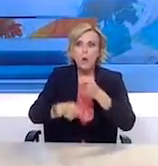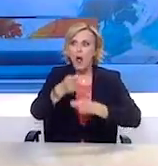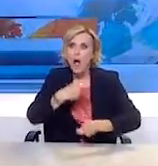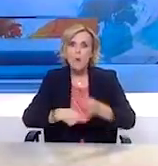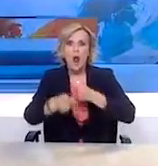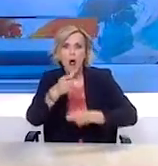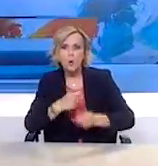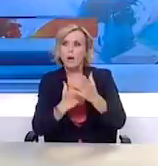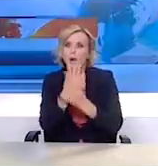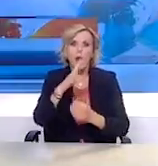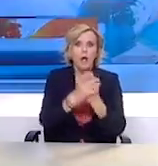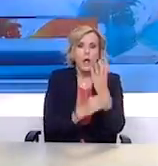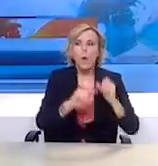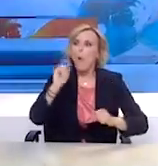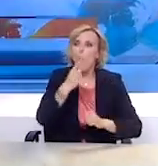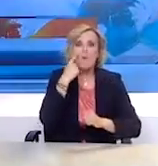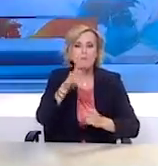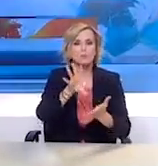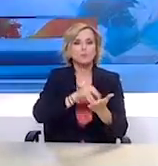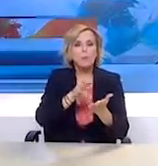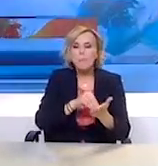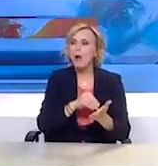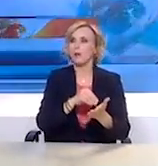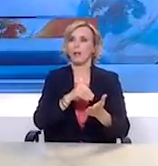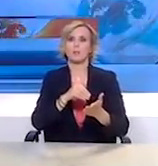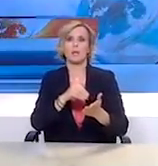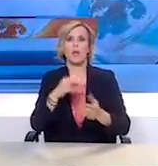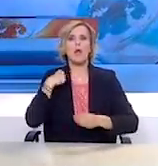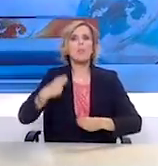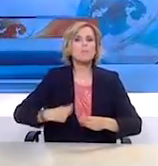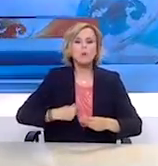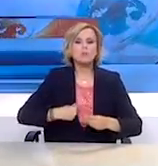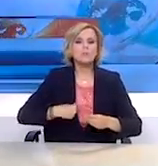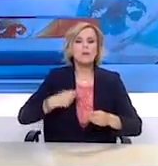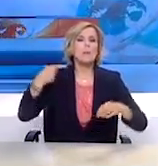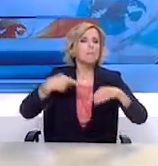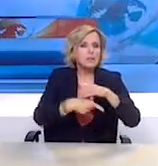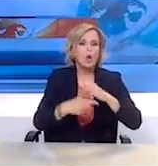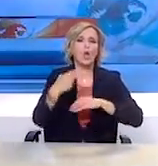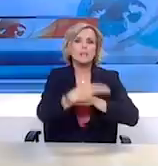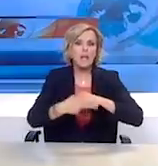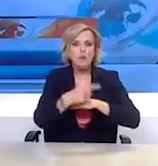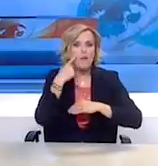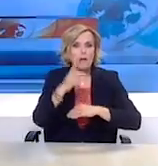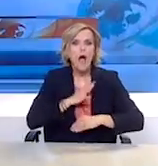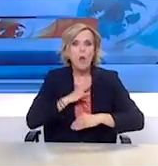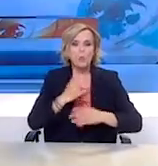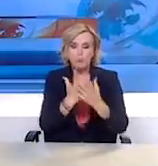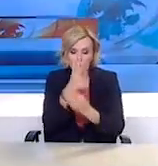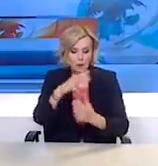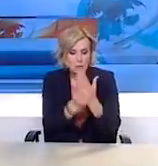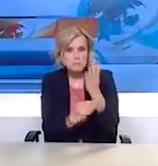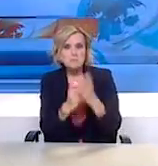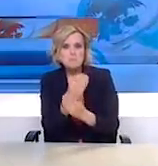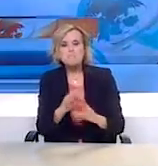γίνει συνηθισμένη σε δημόσιους χώρους, σε σούπερ μάρκετ, στις δημόσιες συγκοινωνίες. Αυτό συμβαίνει παρά τις